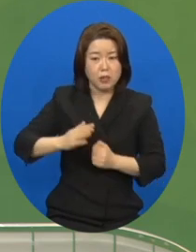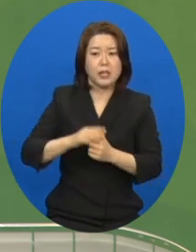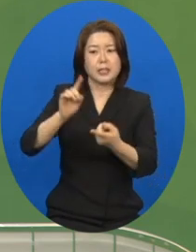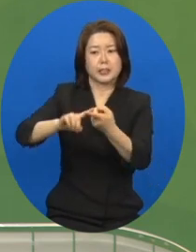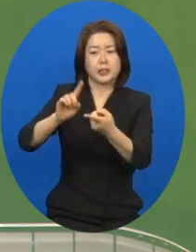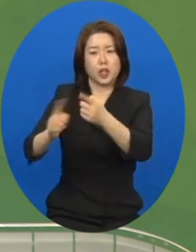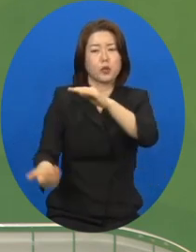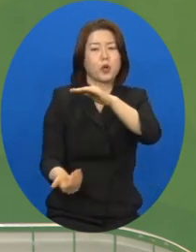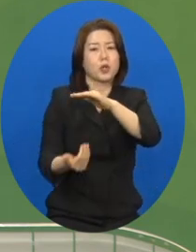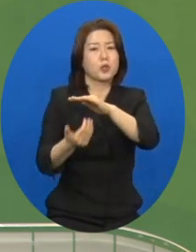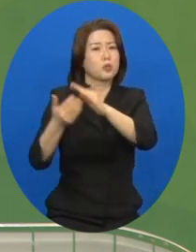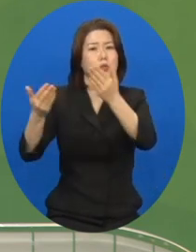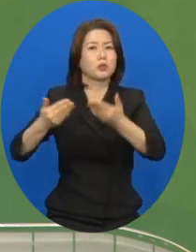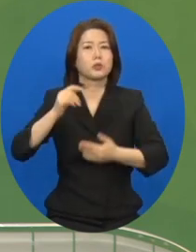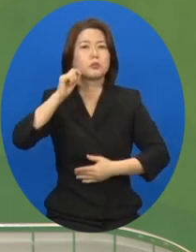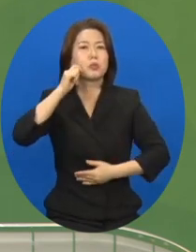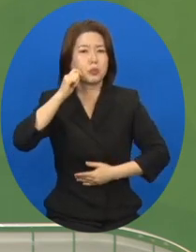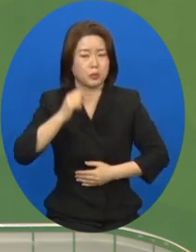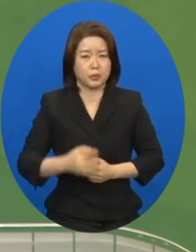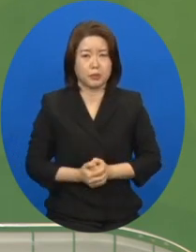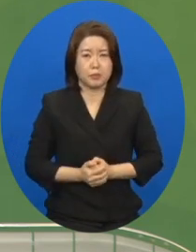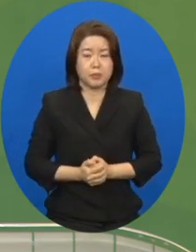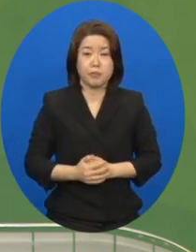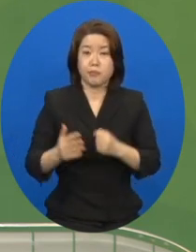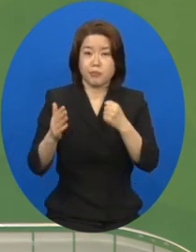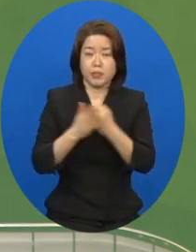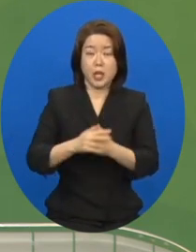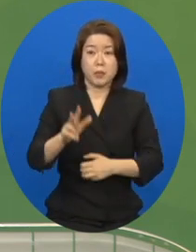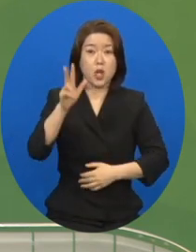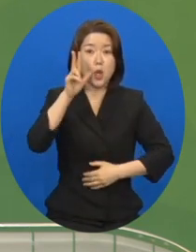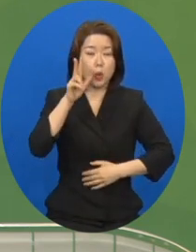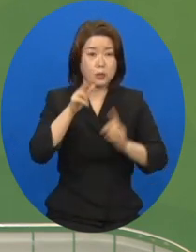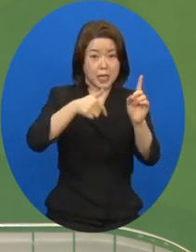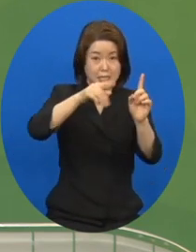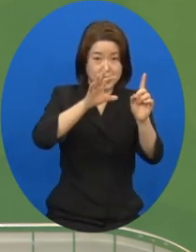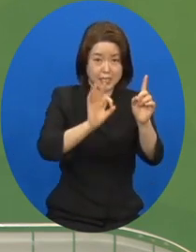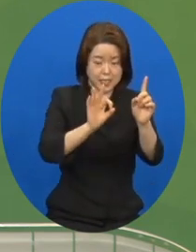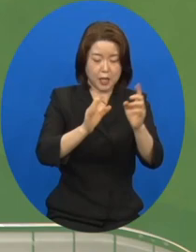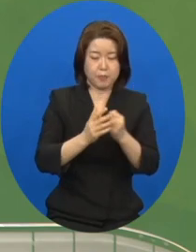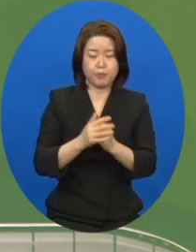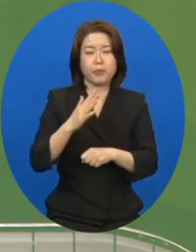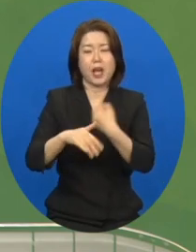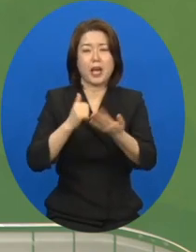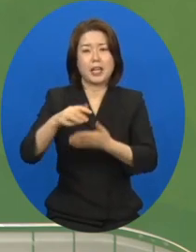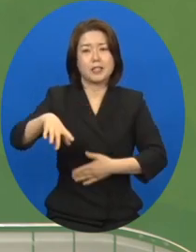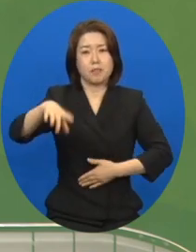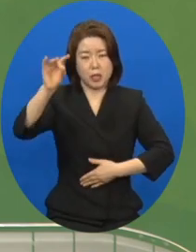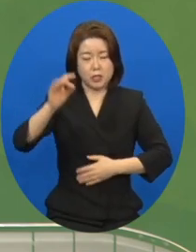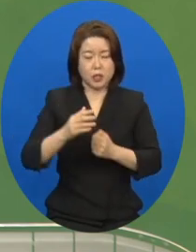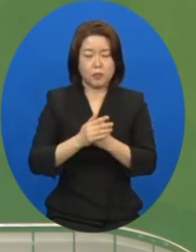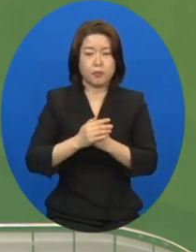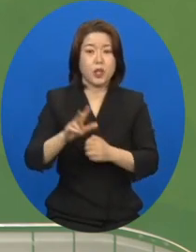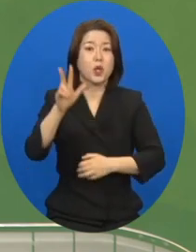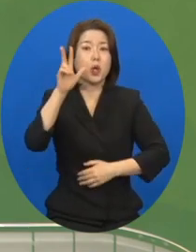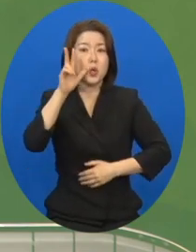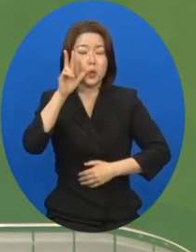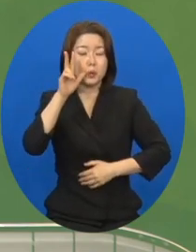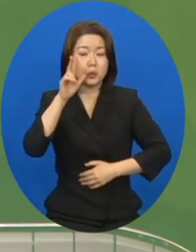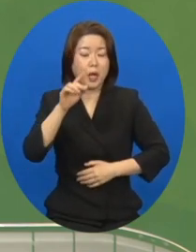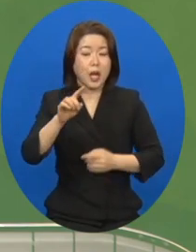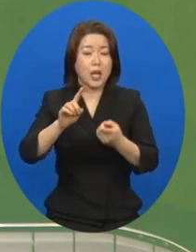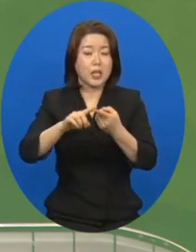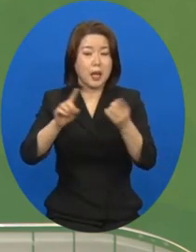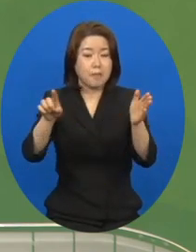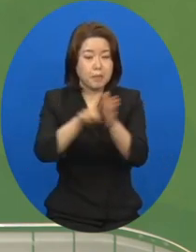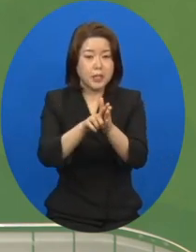이루실 수가 없는 겁니다. 그래서 여호수아 1장에서 하나님께서 먼저 여호수아의 믿음을 일으키시는